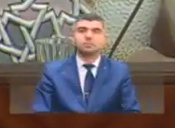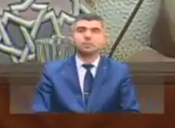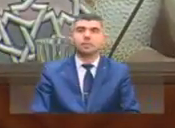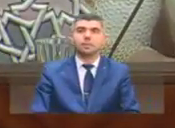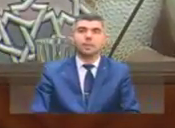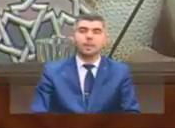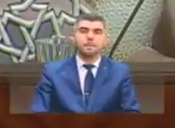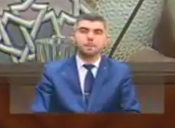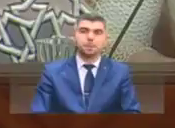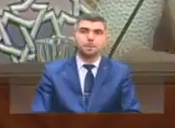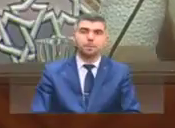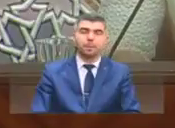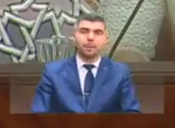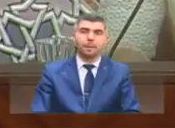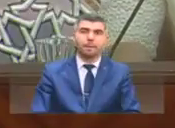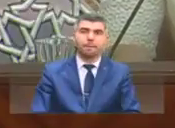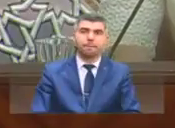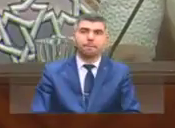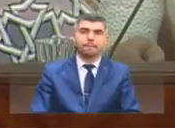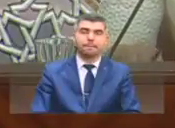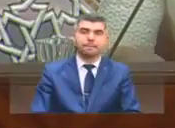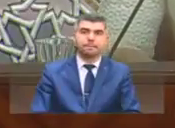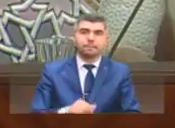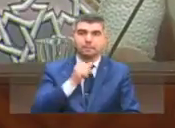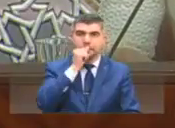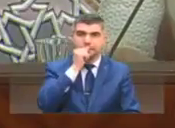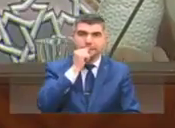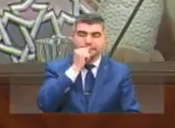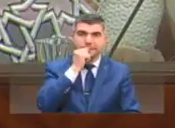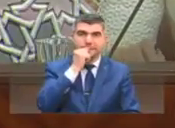لاريجي كتسمح ولا ما عرفتش، ما سمعت والو للسيدة النائبة.